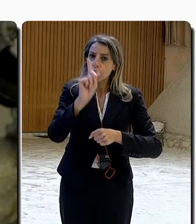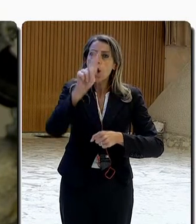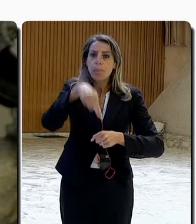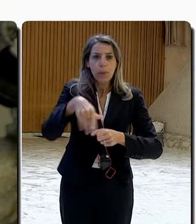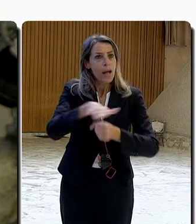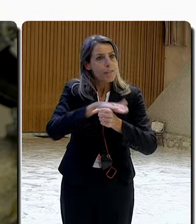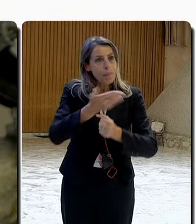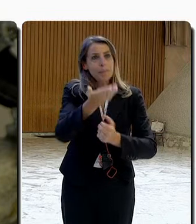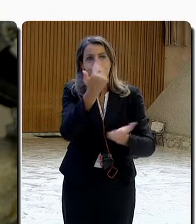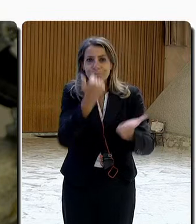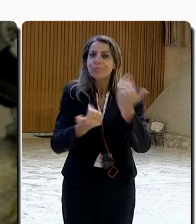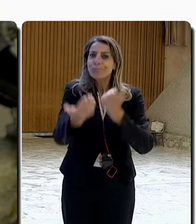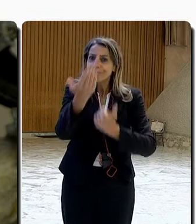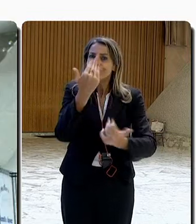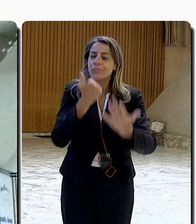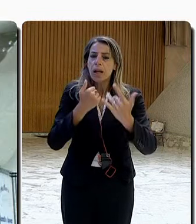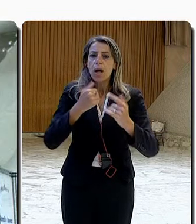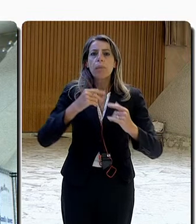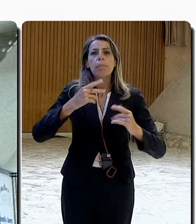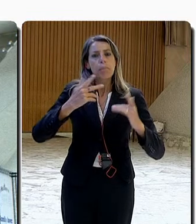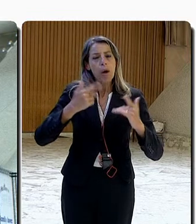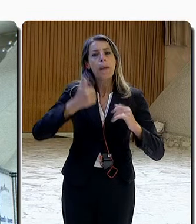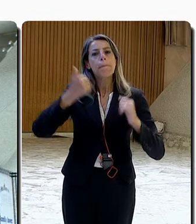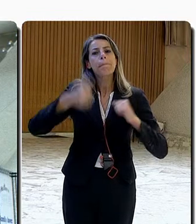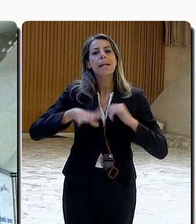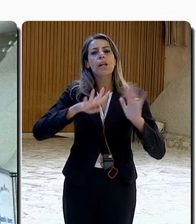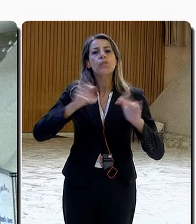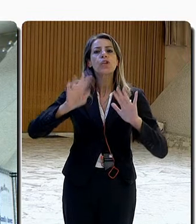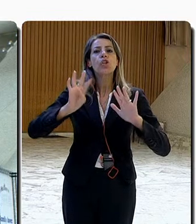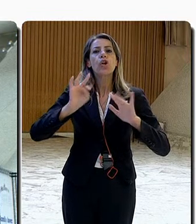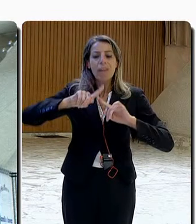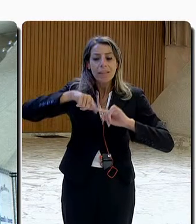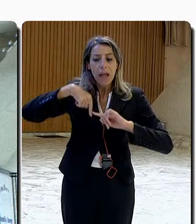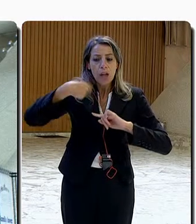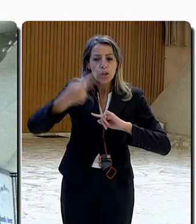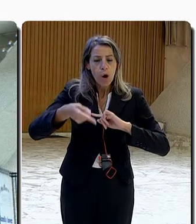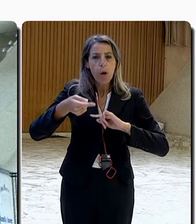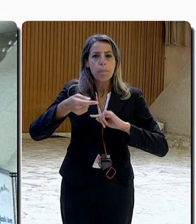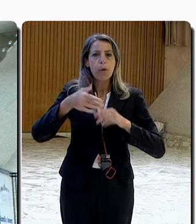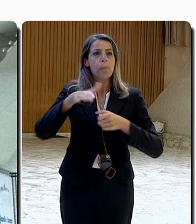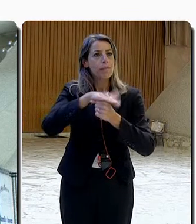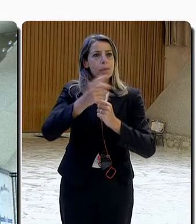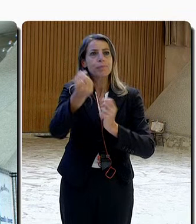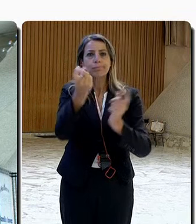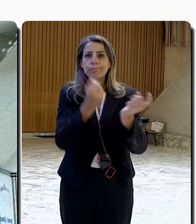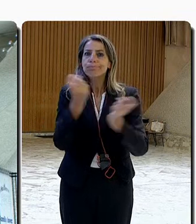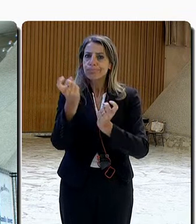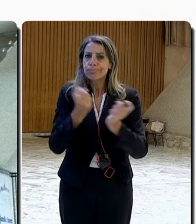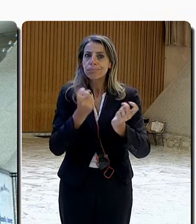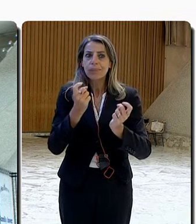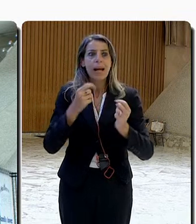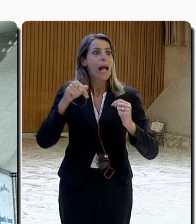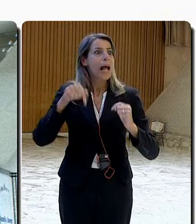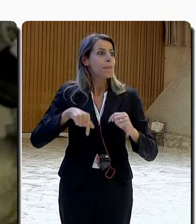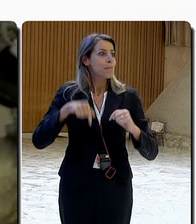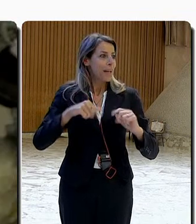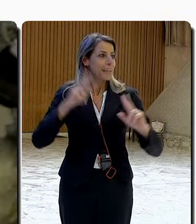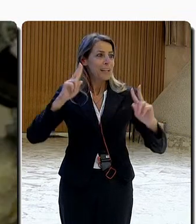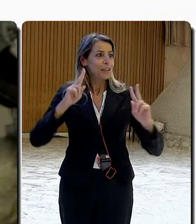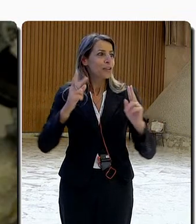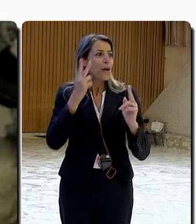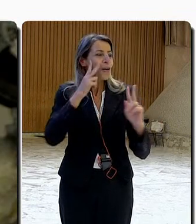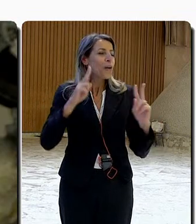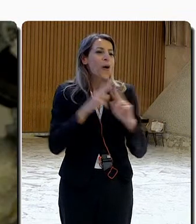avviene gradualmente negli anni successivi, ma ora questi incontrarci in